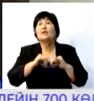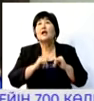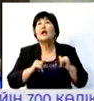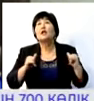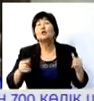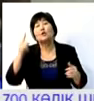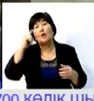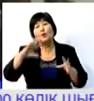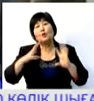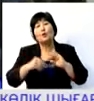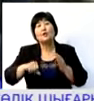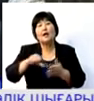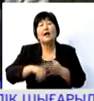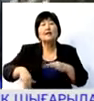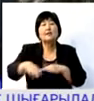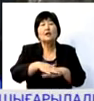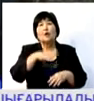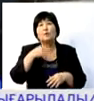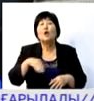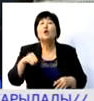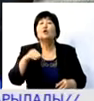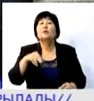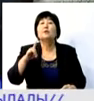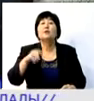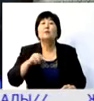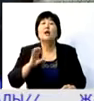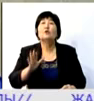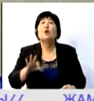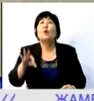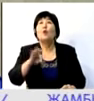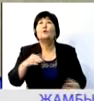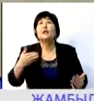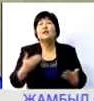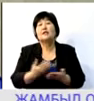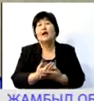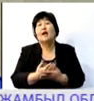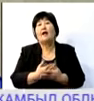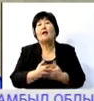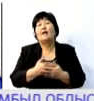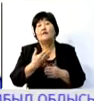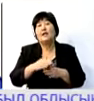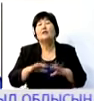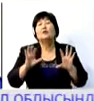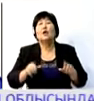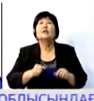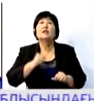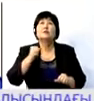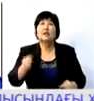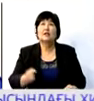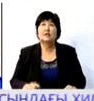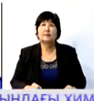жөніндегі пікірлерін ортаға салған көпшілік Жорабек Пірмановты облыстық филиалдың жаңа төрағасы етіп сайлады.